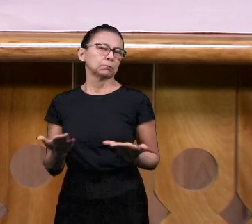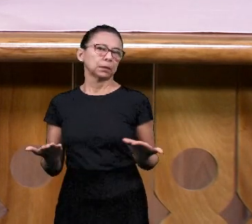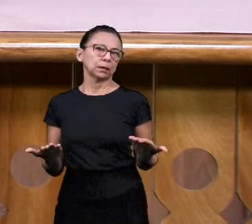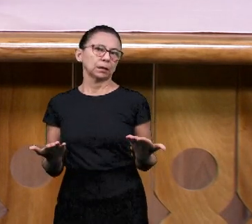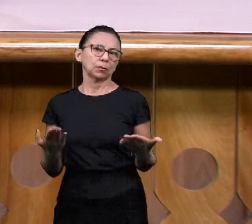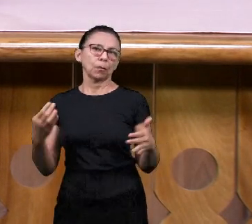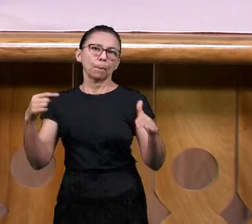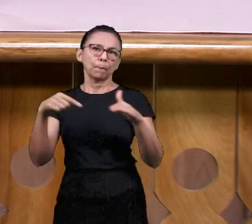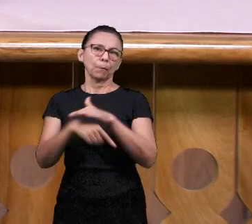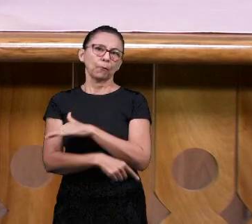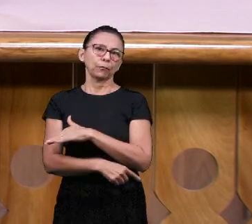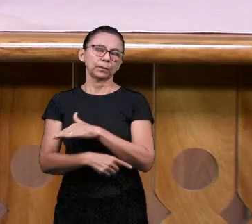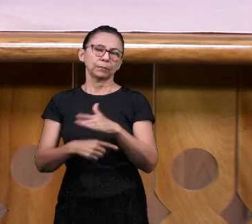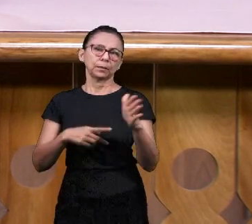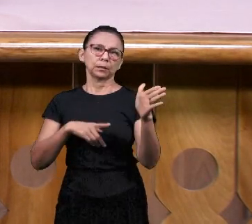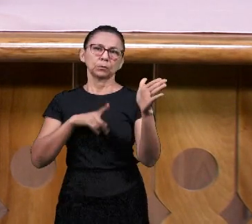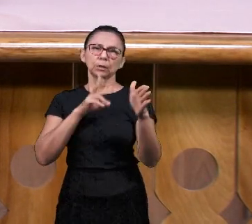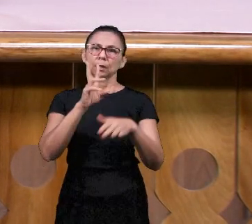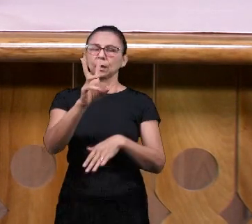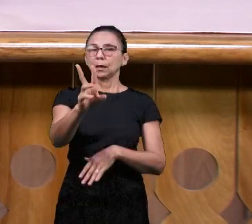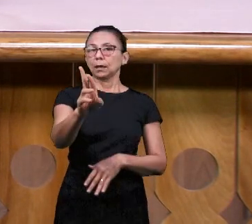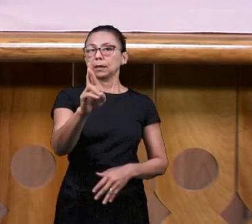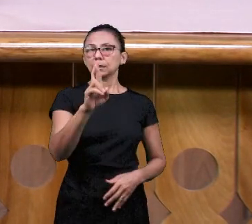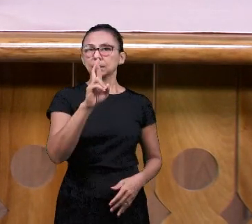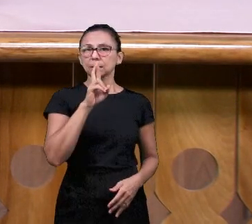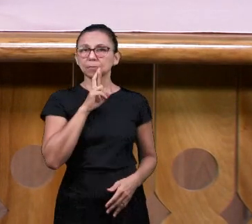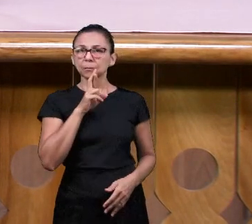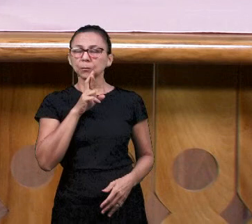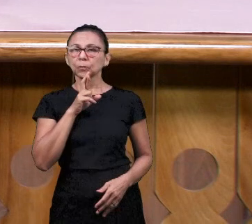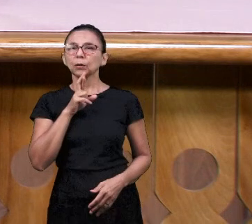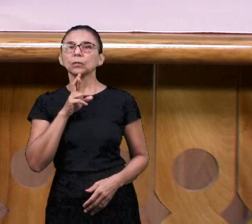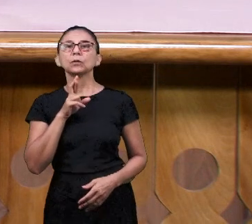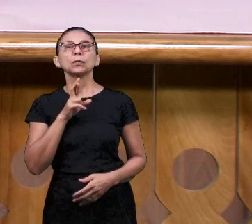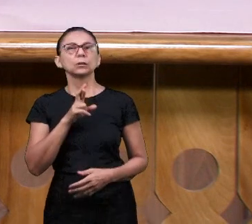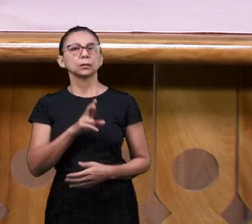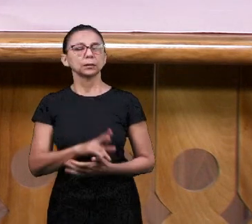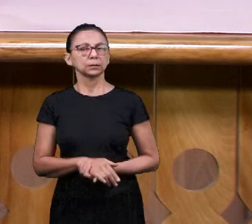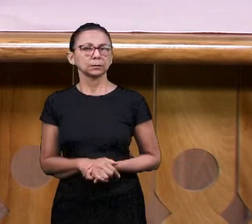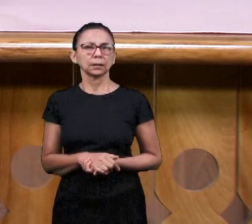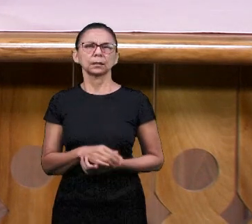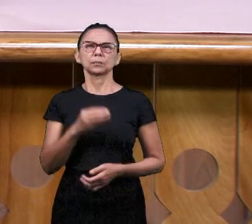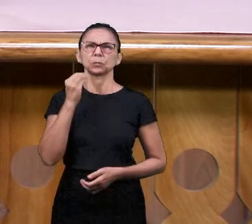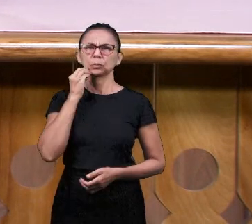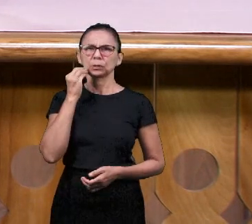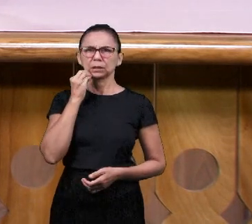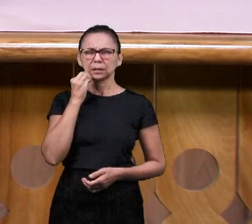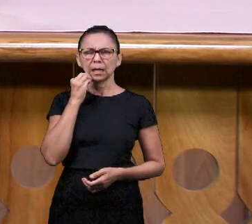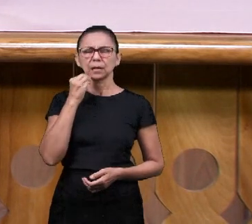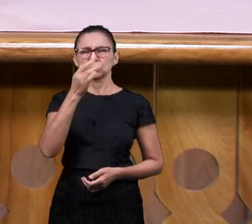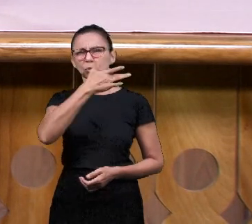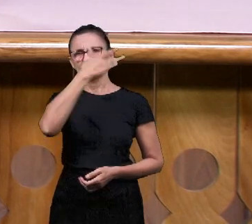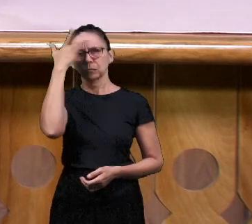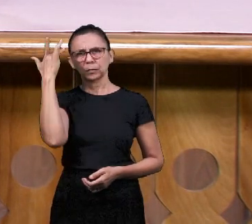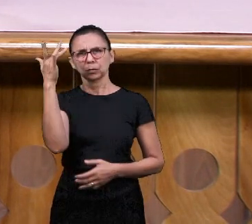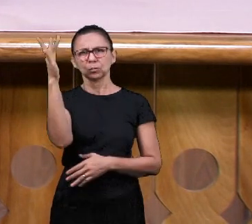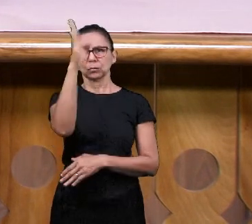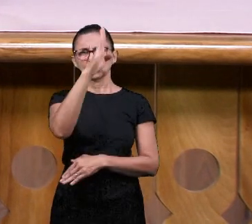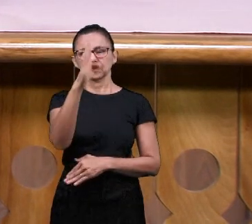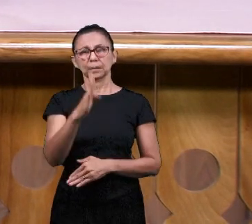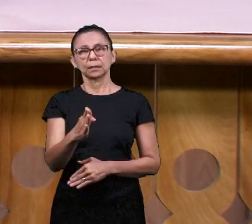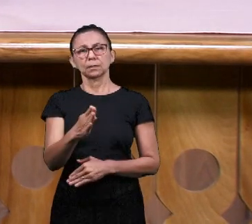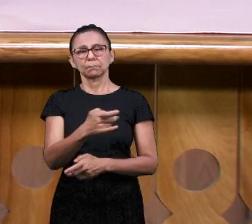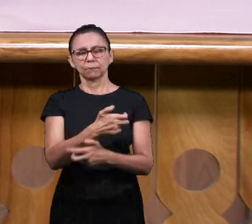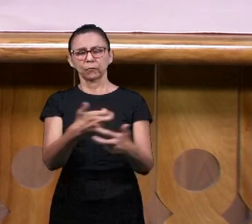en approfondissement des réponses, en donnant l'opportunité aux frères et sœurs de plusieurs endroits du Brésil